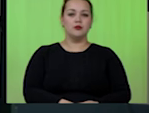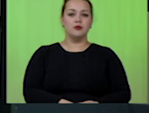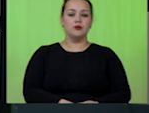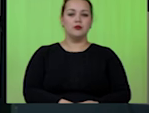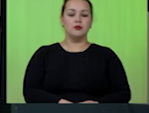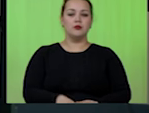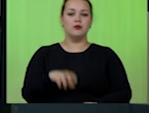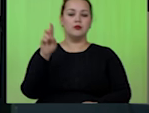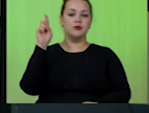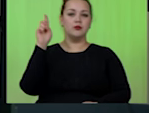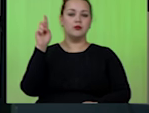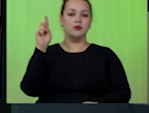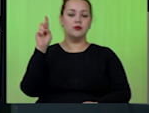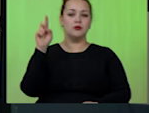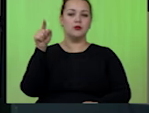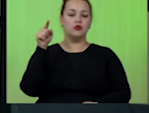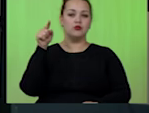192 588. Б.